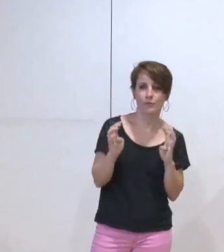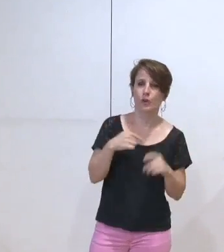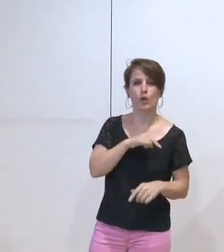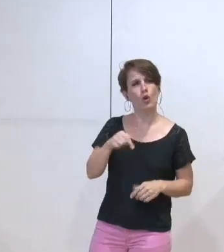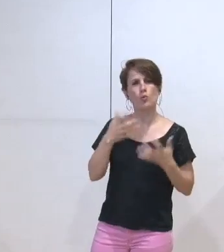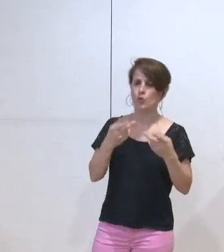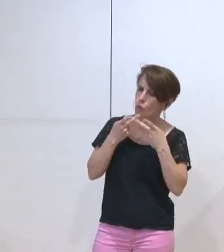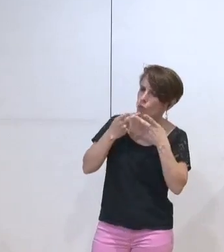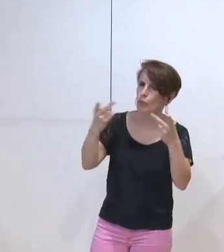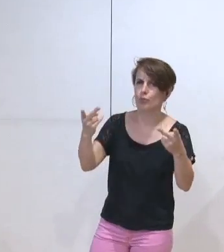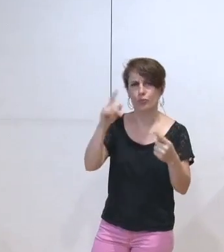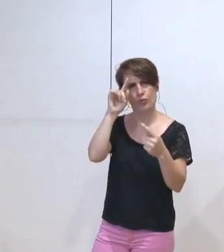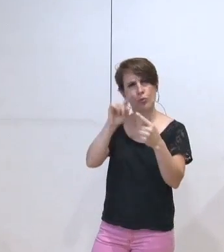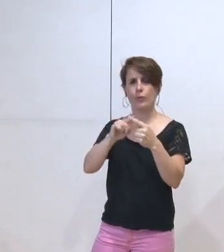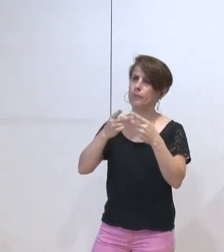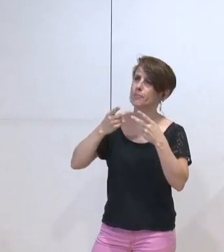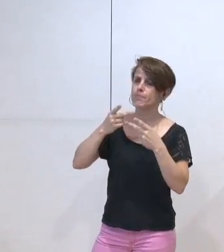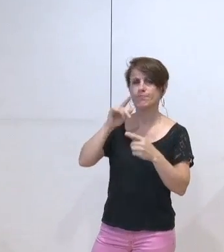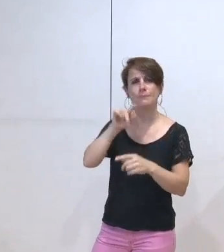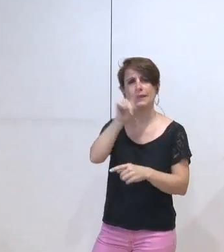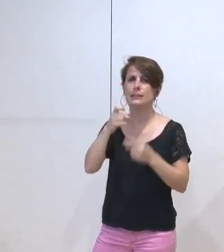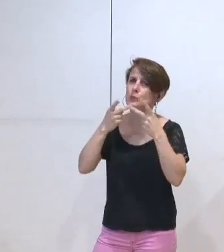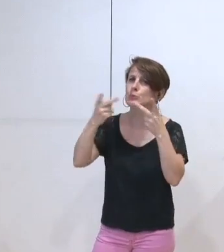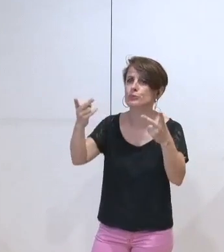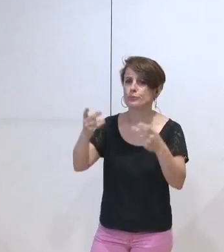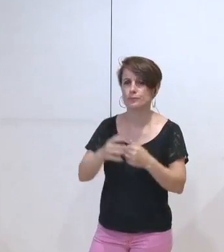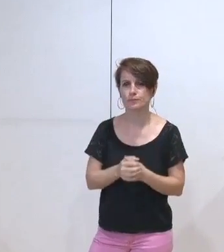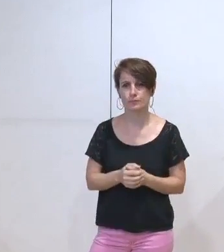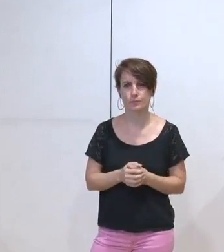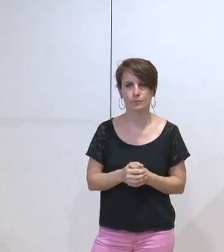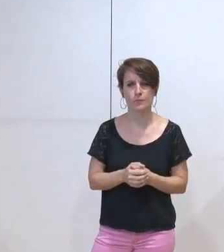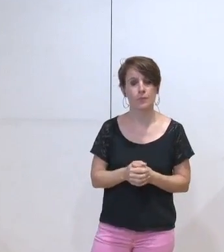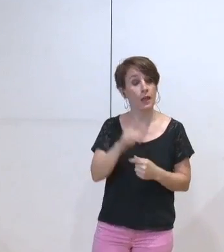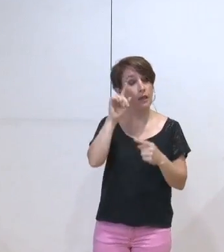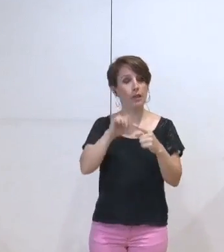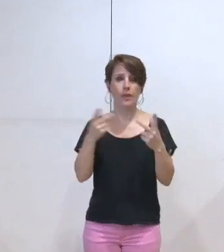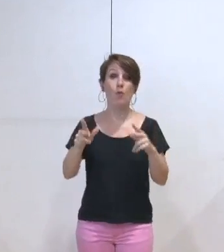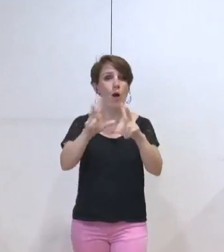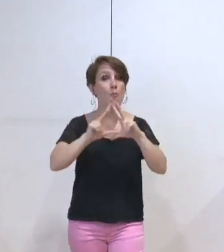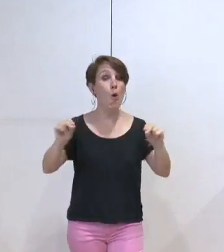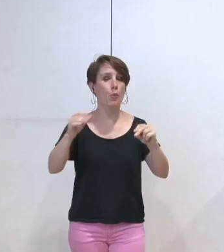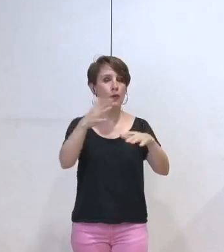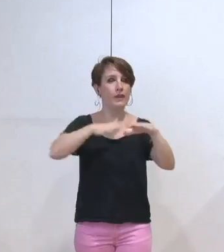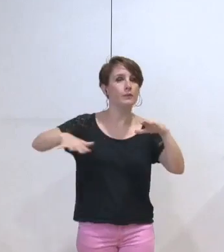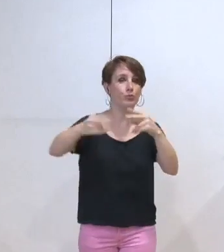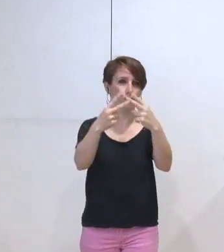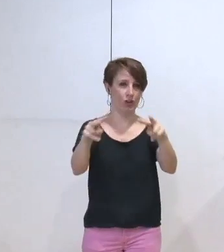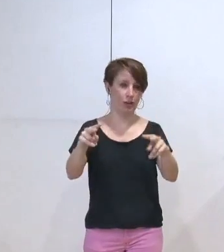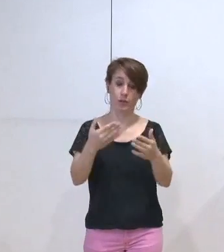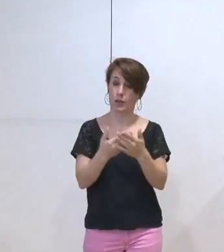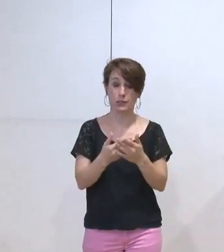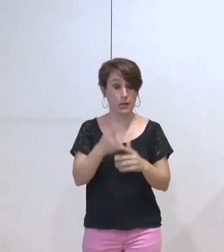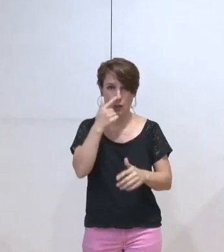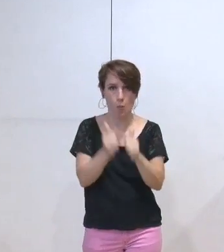question orale avant assurer la propreté de l'espace public est un défi chaque jour